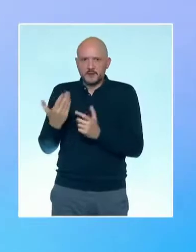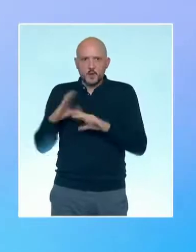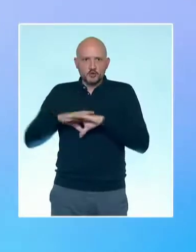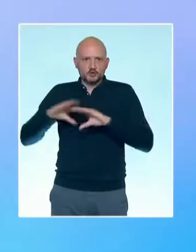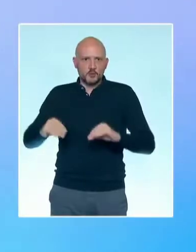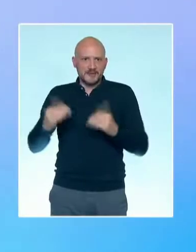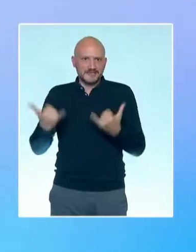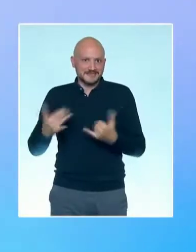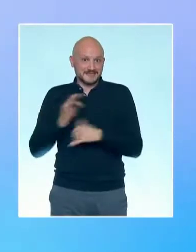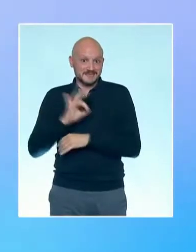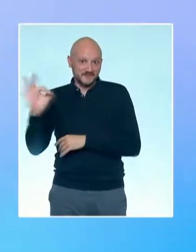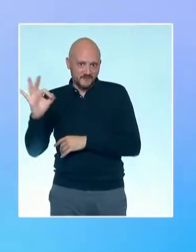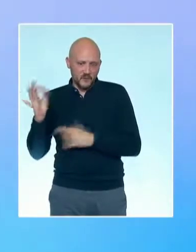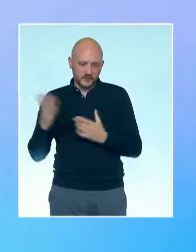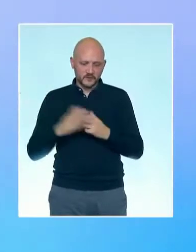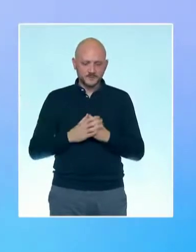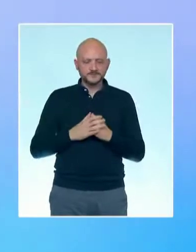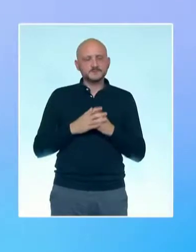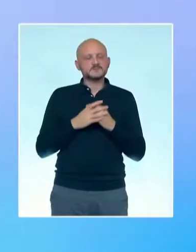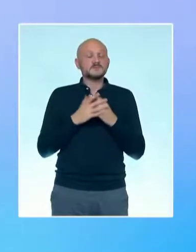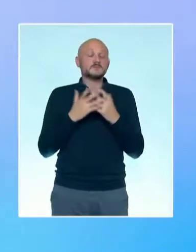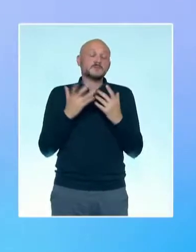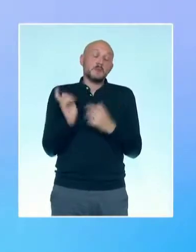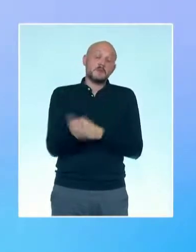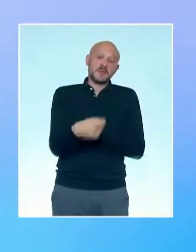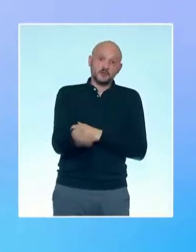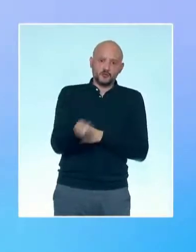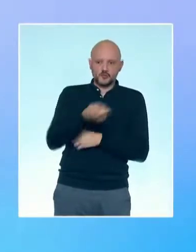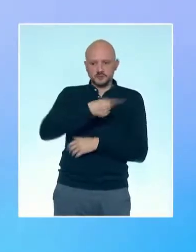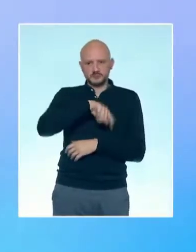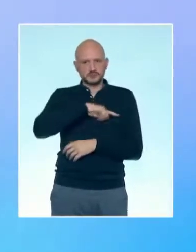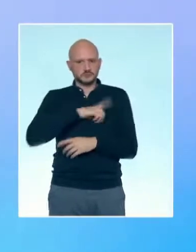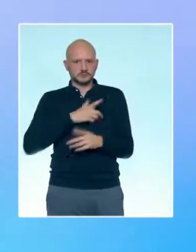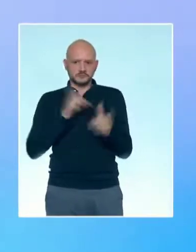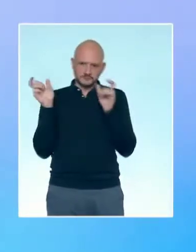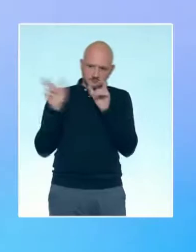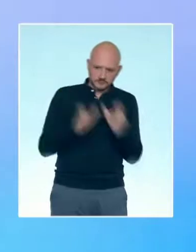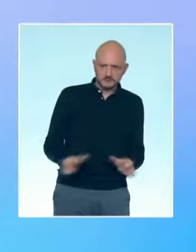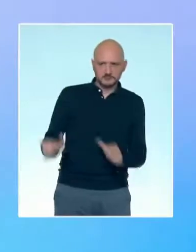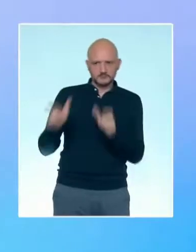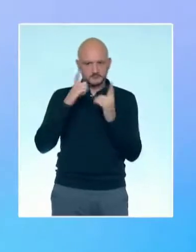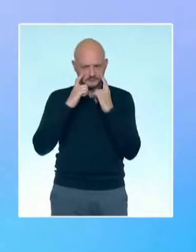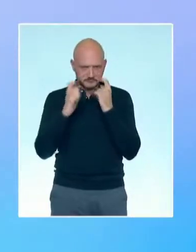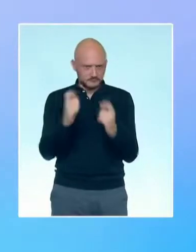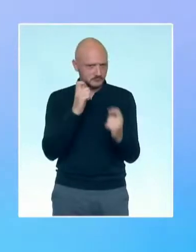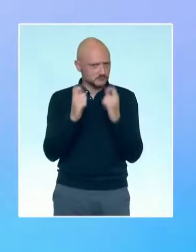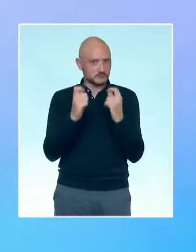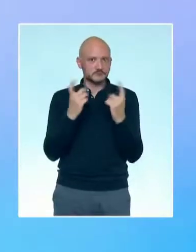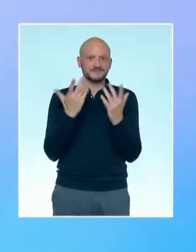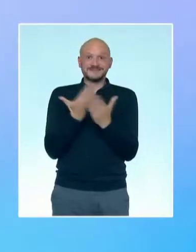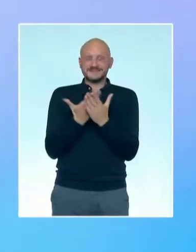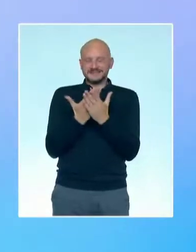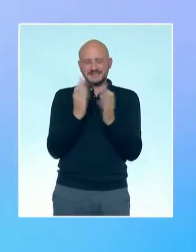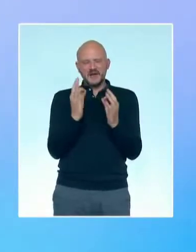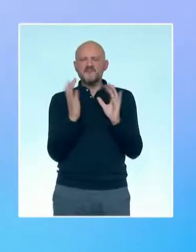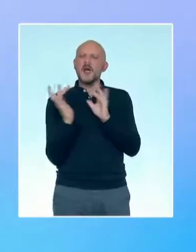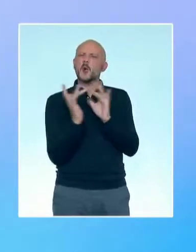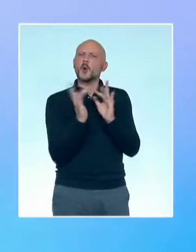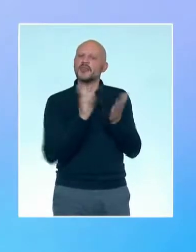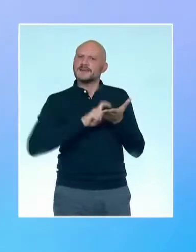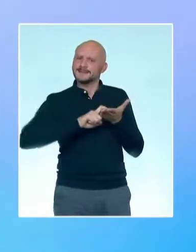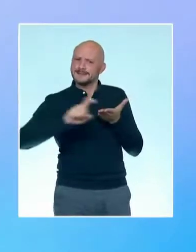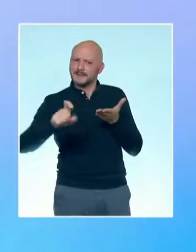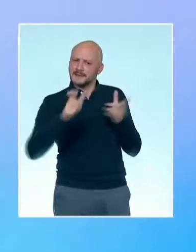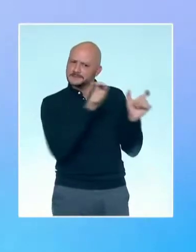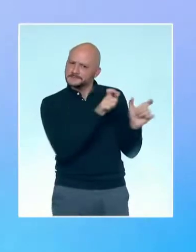français. Évidemment, nous agissons, nous continuons de le faire avec une grande rigueur et une grande attention. C'est le fameux contact tracing renforcé